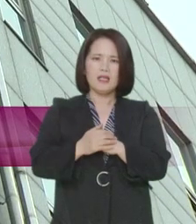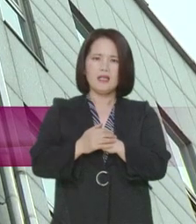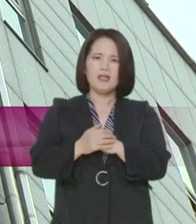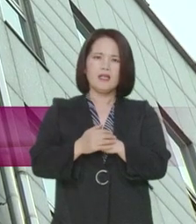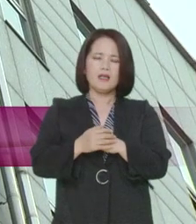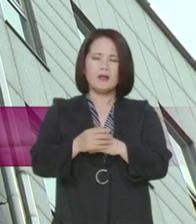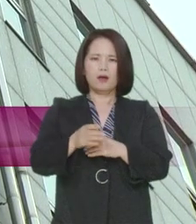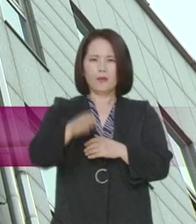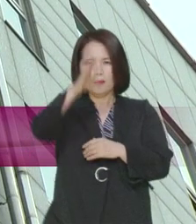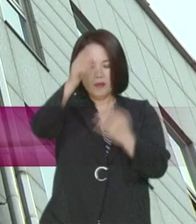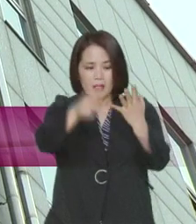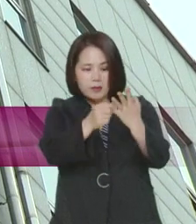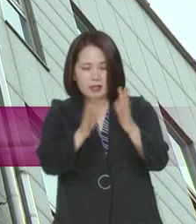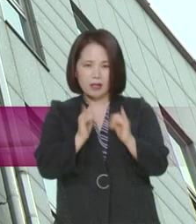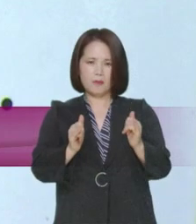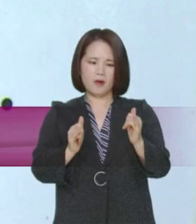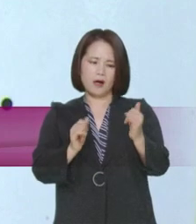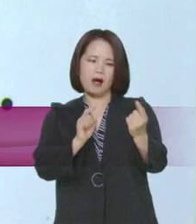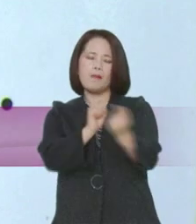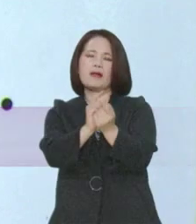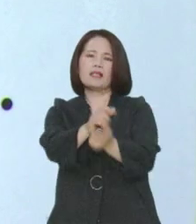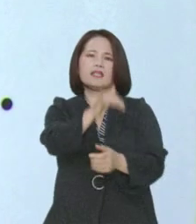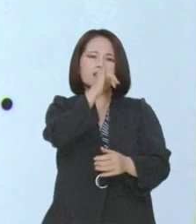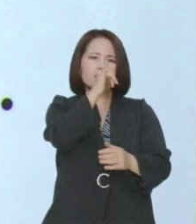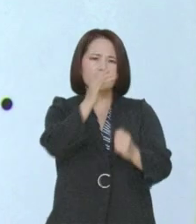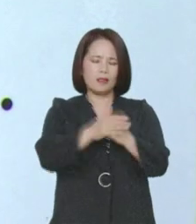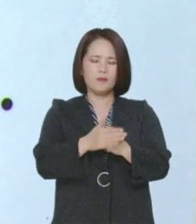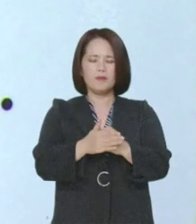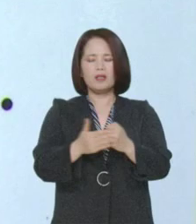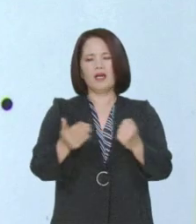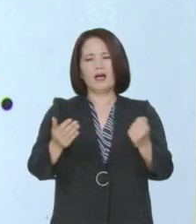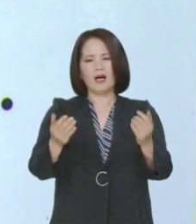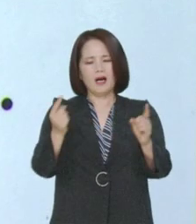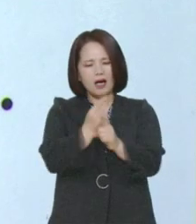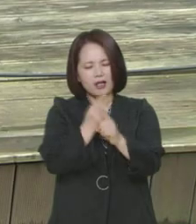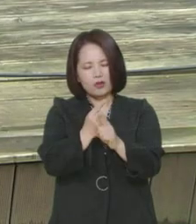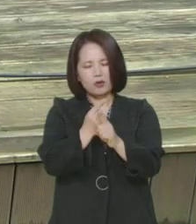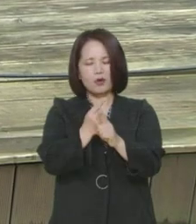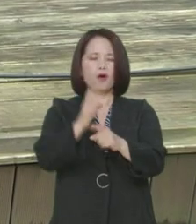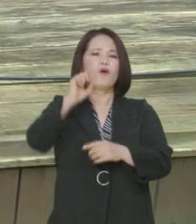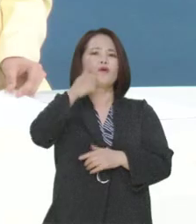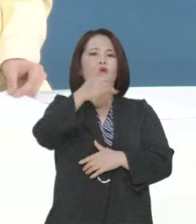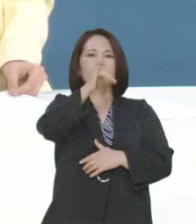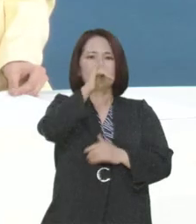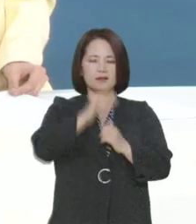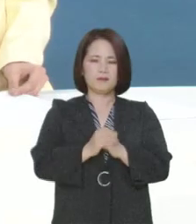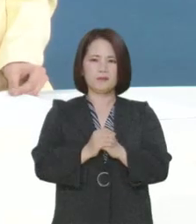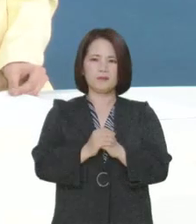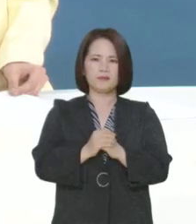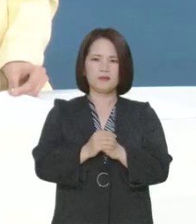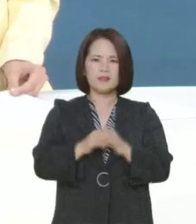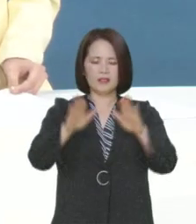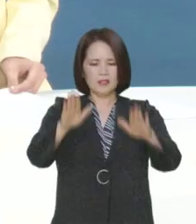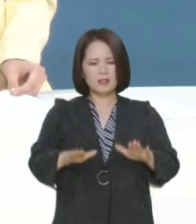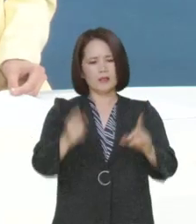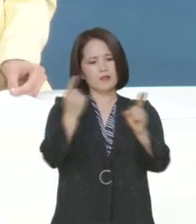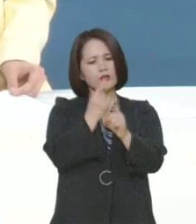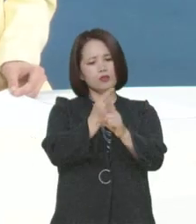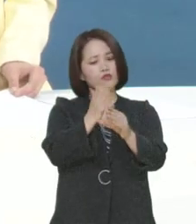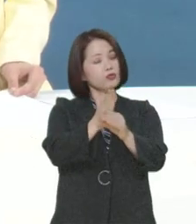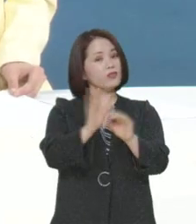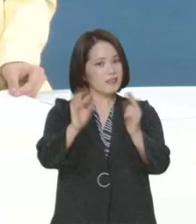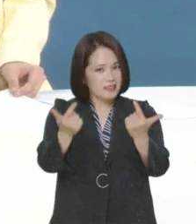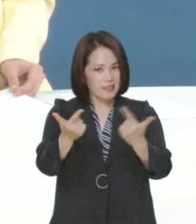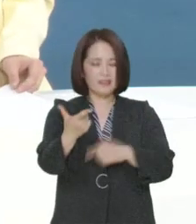경리 라는 상태고요 근무 가 가능한 3명도 셩 정직 직원 이기 때문입니다 4 현자 진료를 하고 있는 상태는